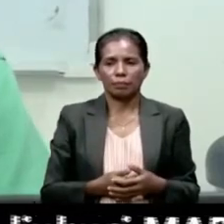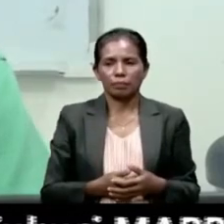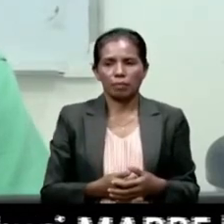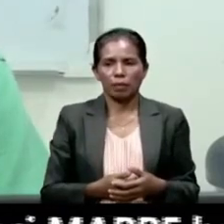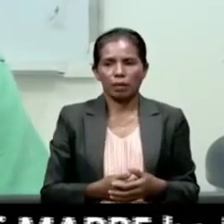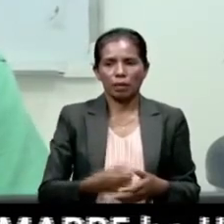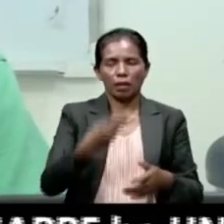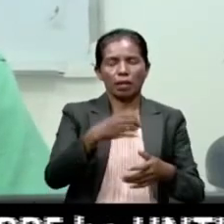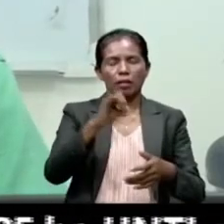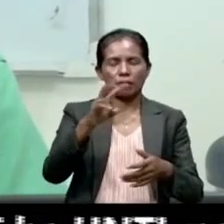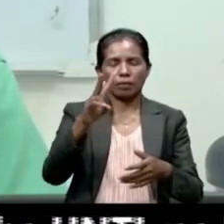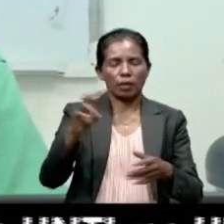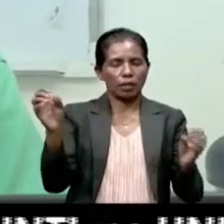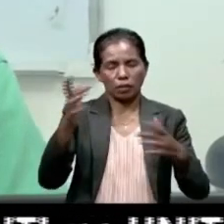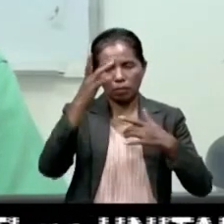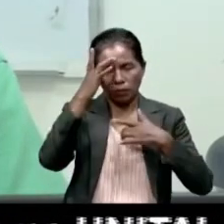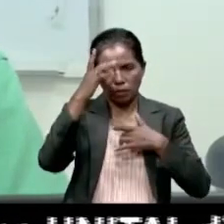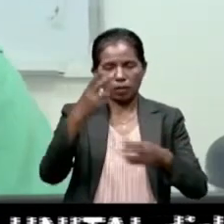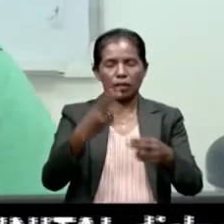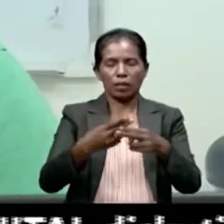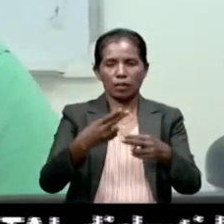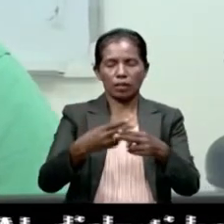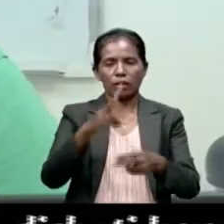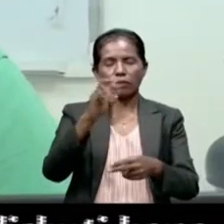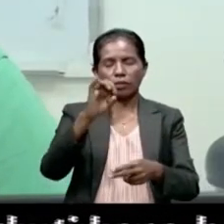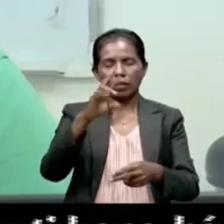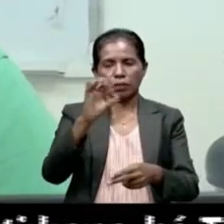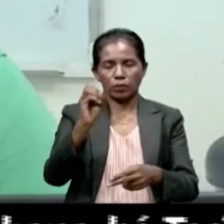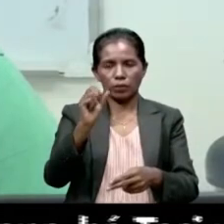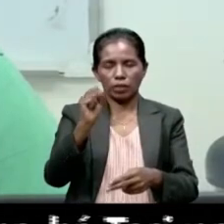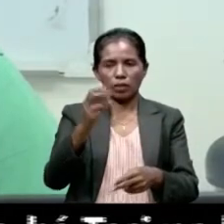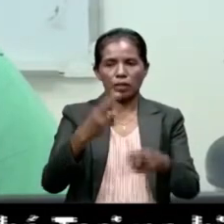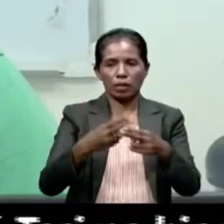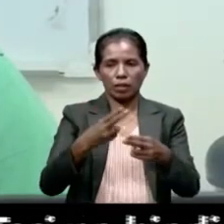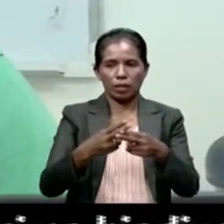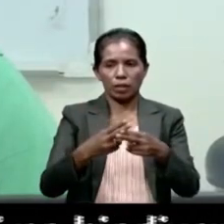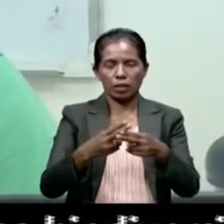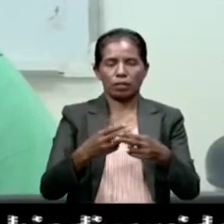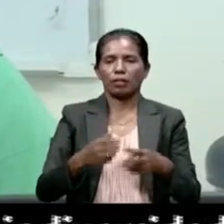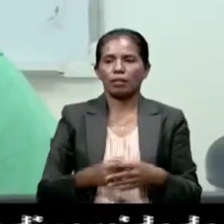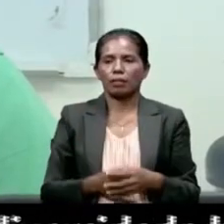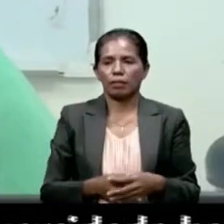HIV sida laos moras ne virus ni nara. Oke. Virus sida man ni nara